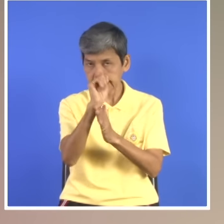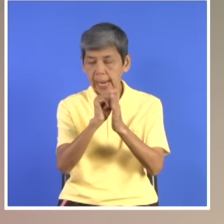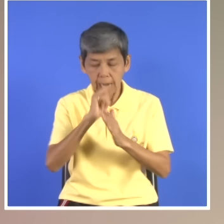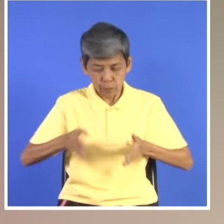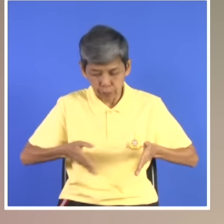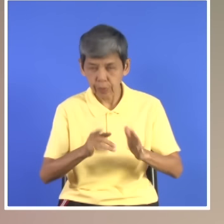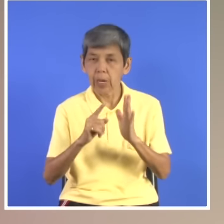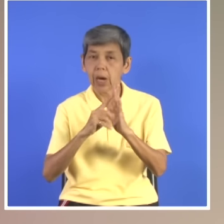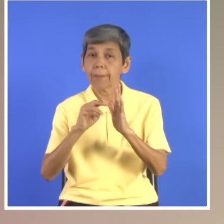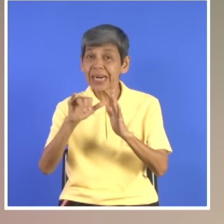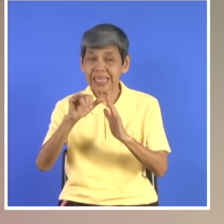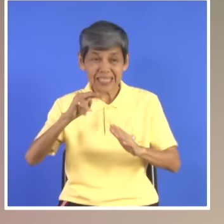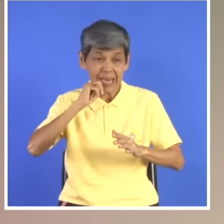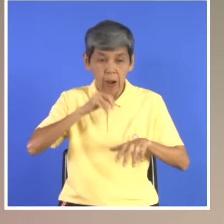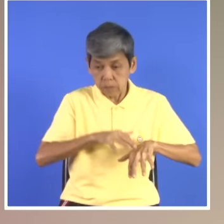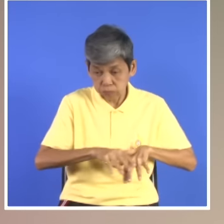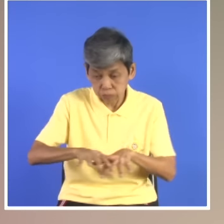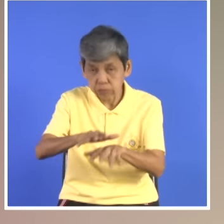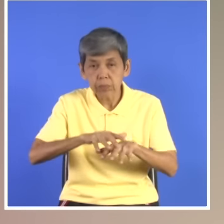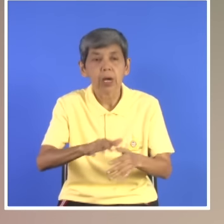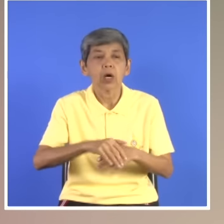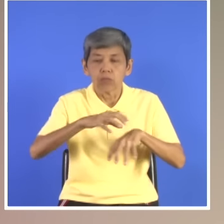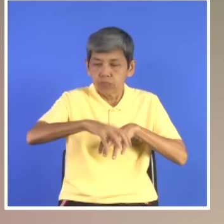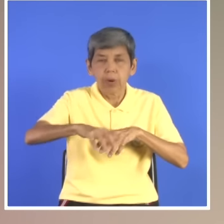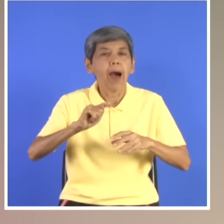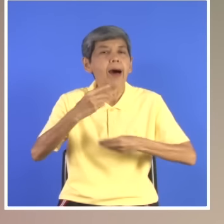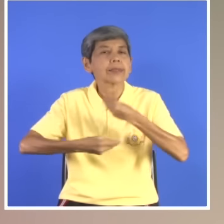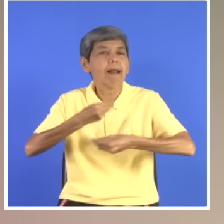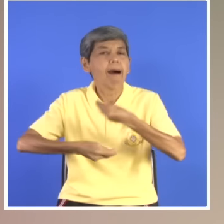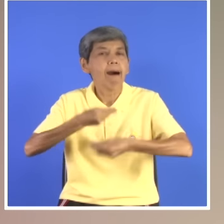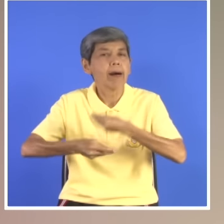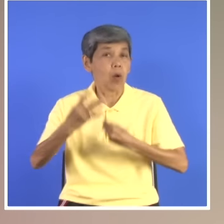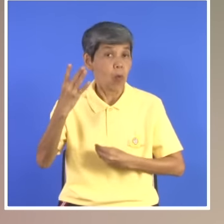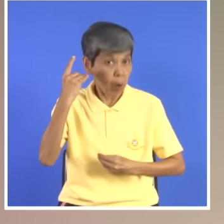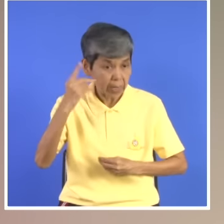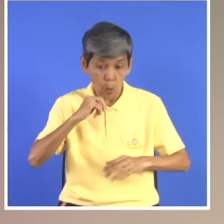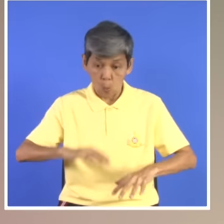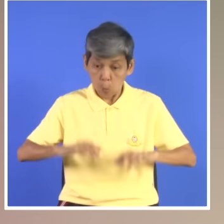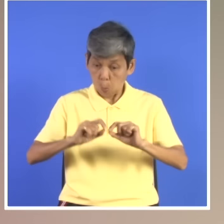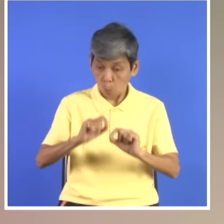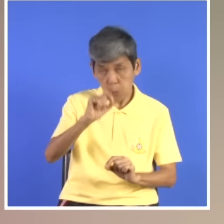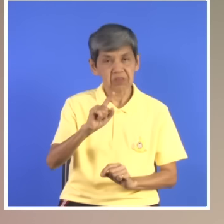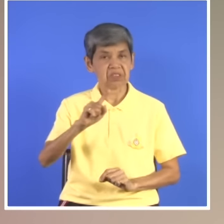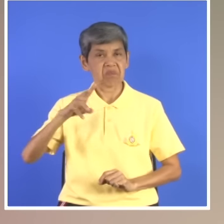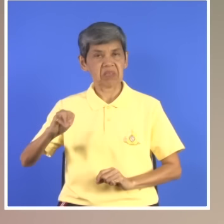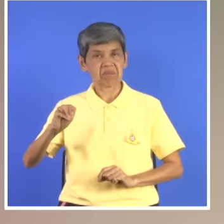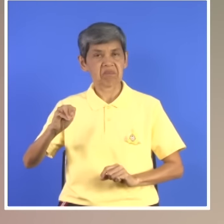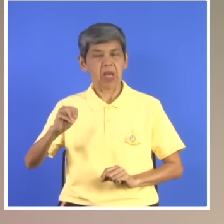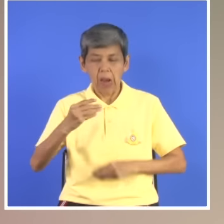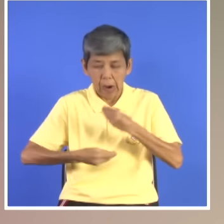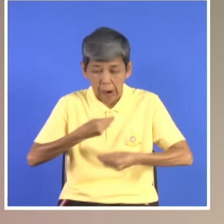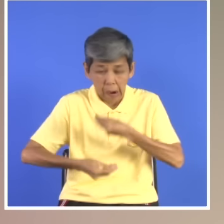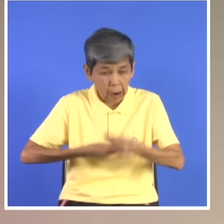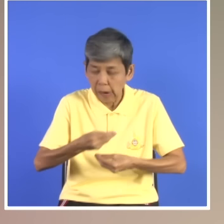มยเขาบอกว่าน้ำเนี่ยมันไหลทะลักเข้าไปที่บริเวณตลาดริมเมยเมื่อวานนี้น้ำท่วมสูงเนี่ยประมาณสักเมตรกว่าๆพ่อค้าแม่ข